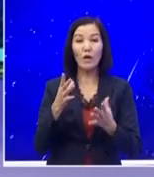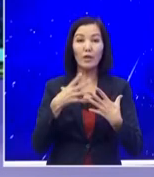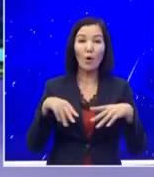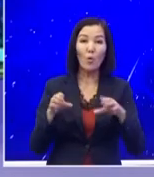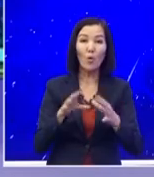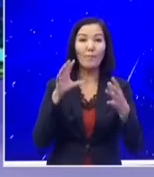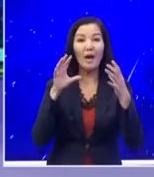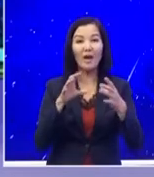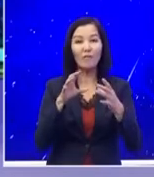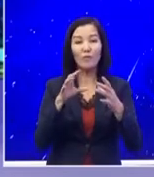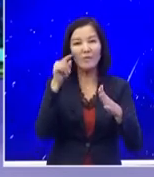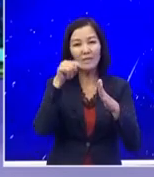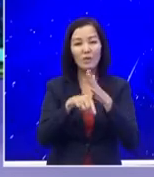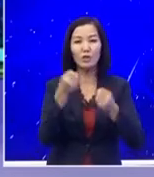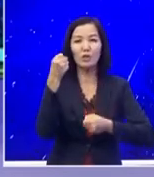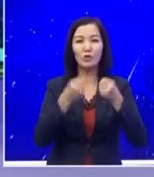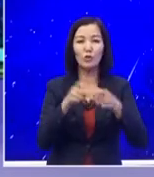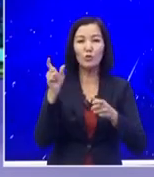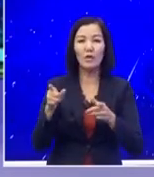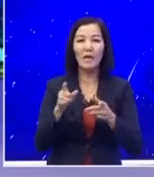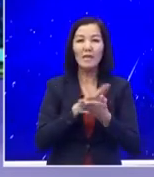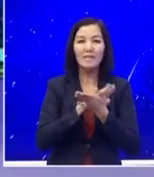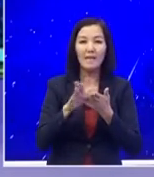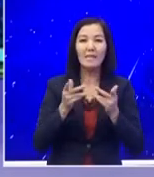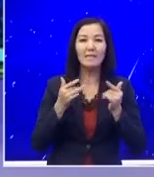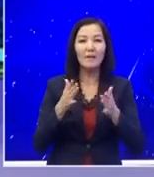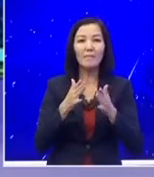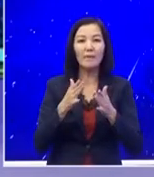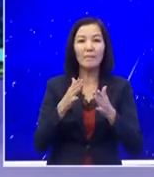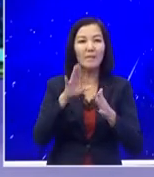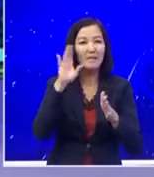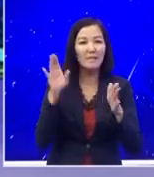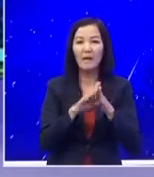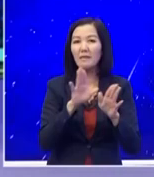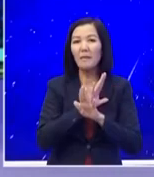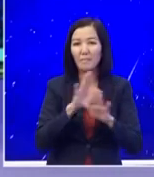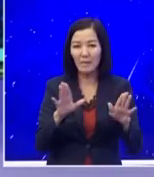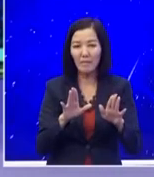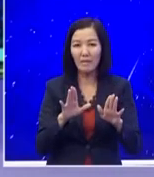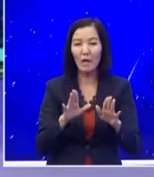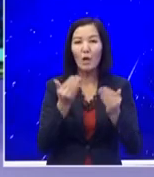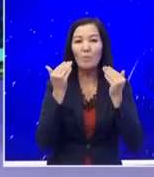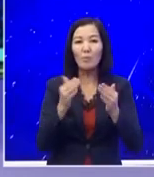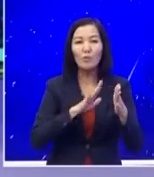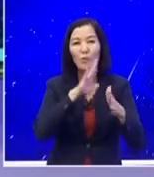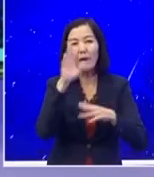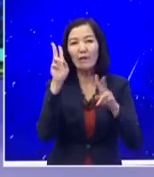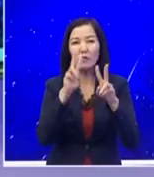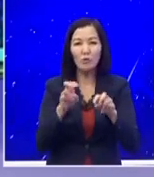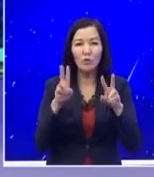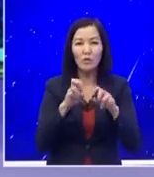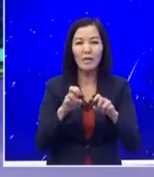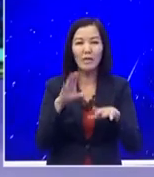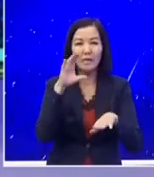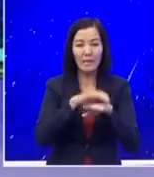Талдықорғандағы қоғамдық көлік жүргізушілері санитарлық талап ережелерін сақтай бермейді. Бұл бүгін таңертең жүргізілген рейд барысында анықталып